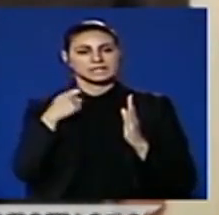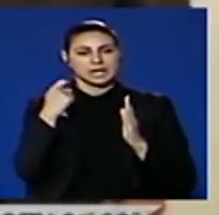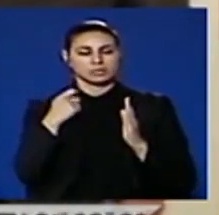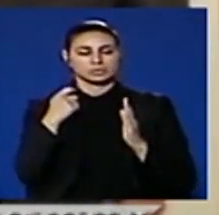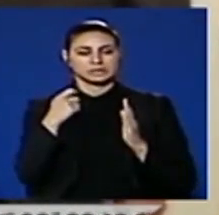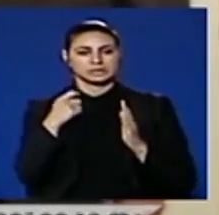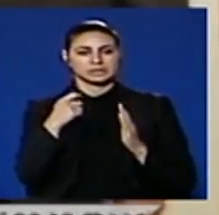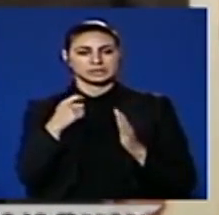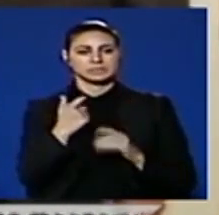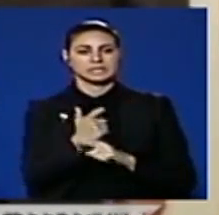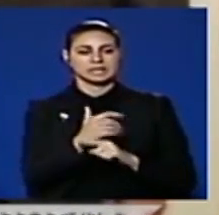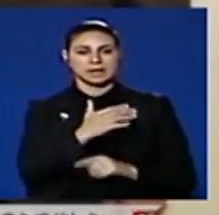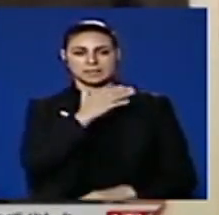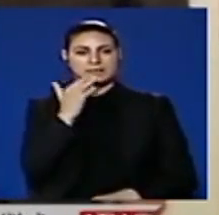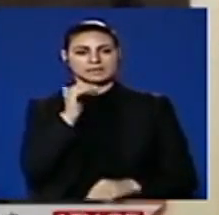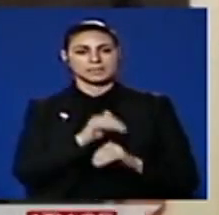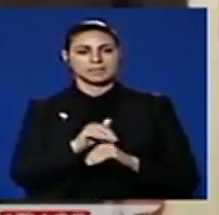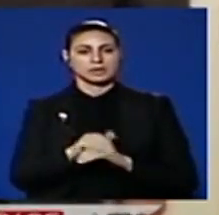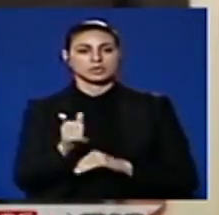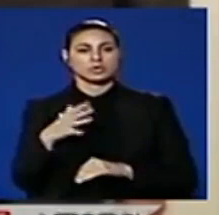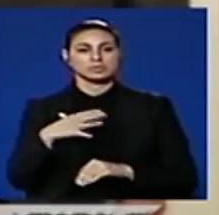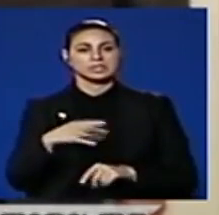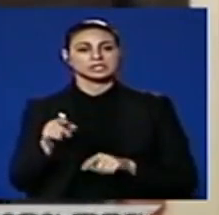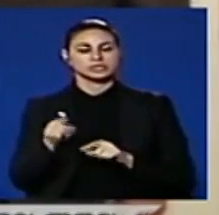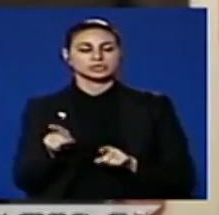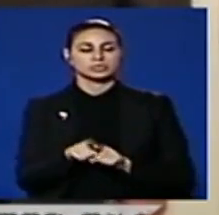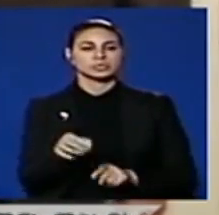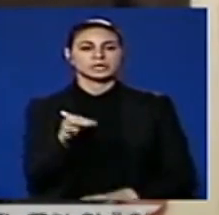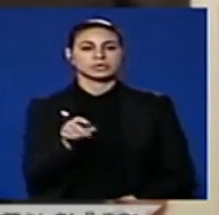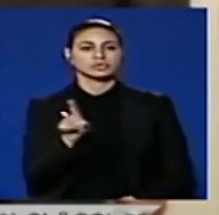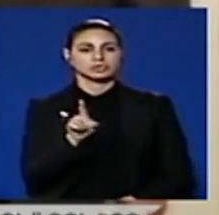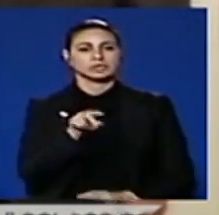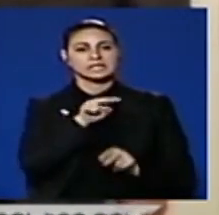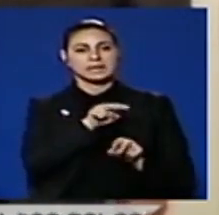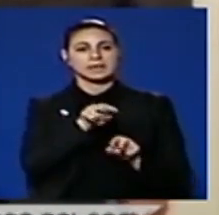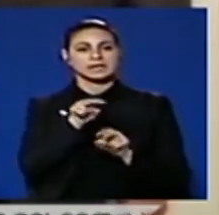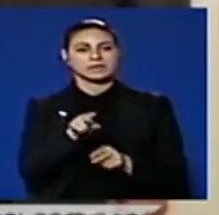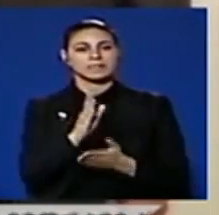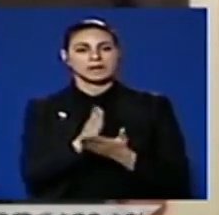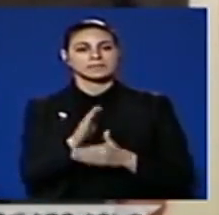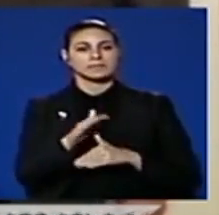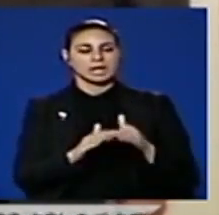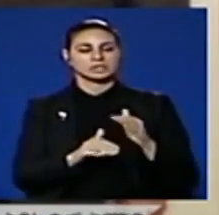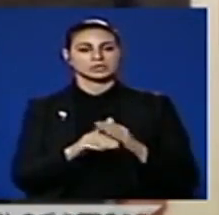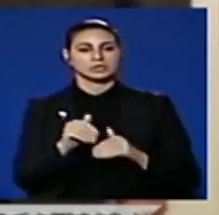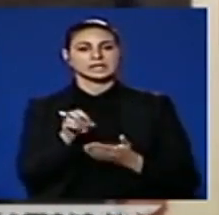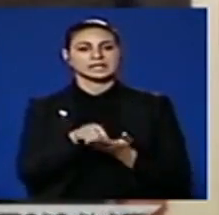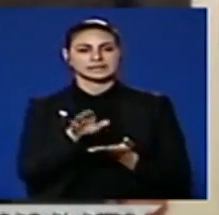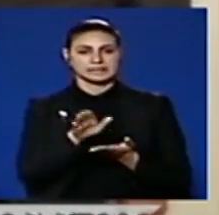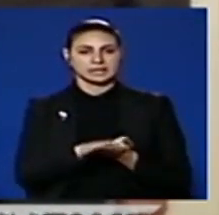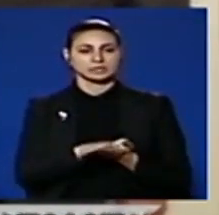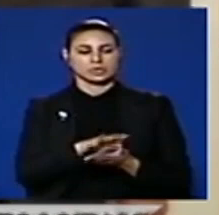შორის, არაერთი ფაქტი, როგორც თბილისში, ასევე რეგიონებში, რომ ზედამხედველები ყავთ პრაქტიკულად